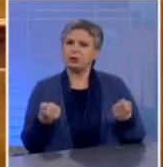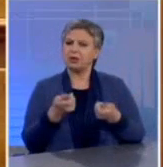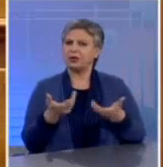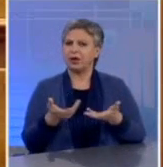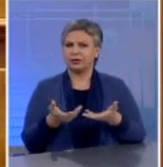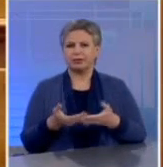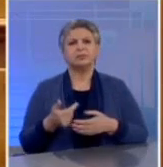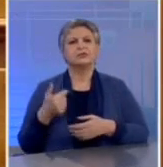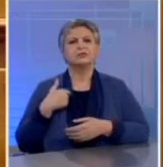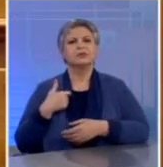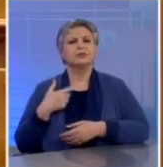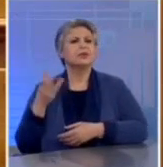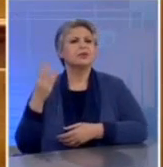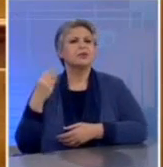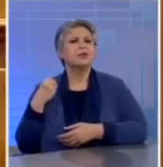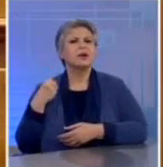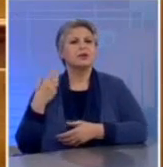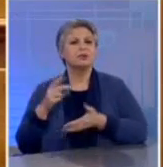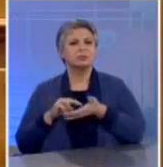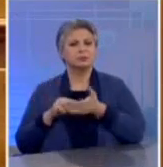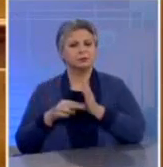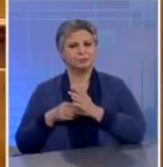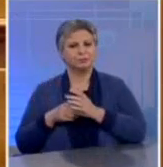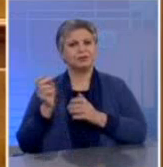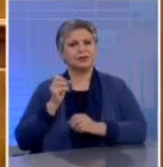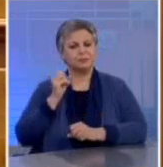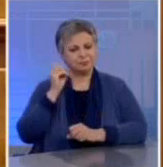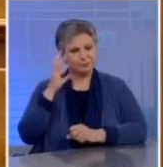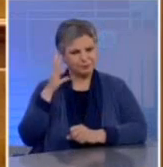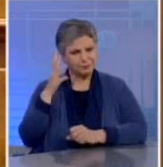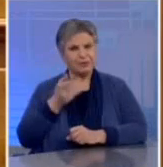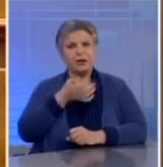Άκουσα με προσοχή. Α, έχω και κάτι άλλο να σας πω, ένα δώρο.